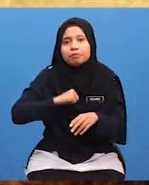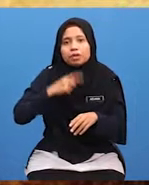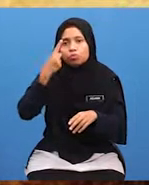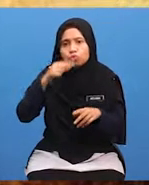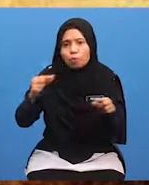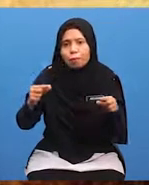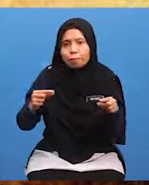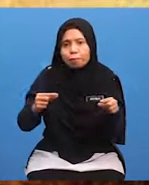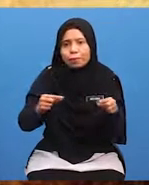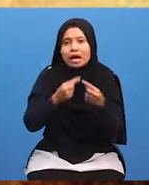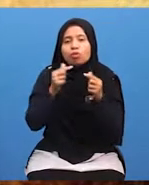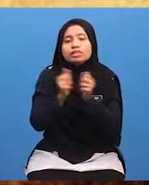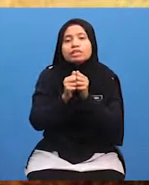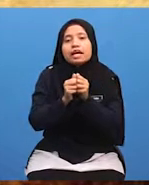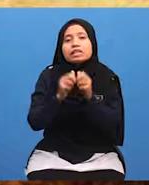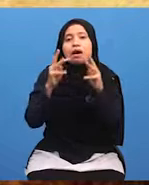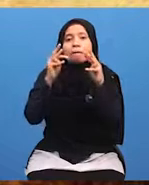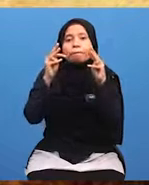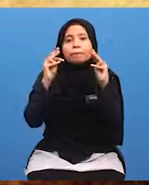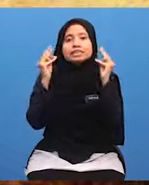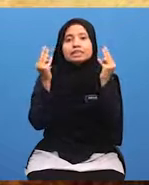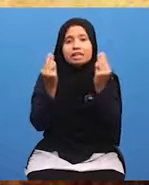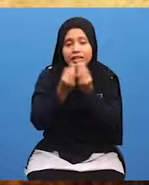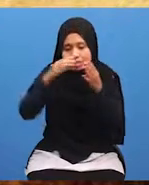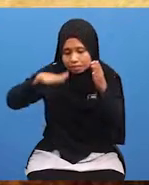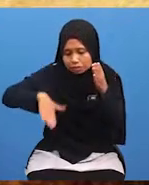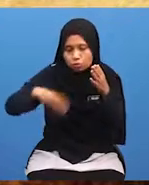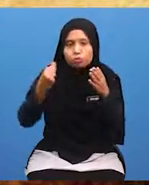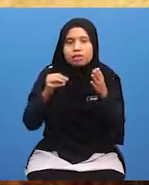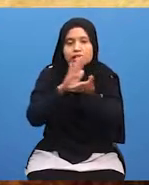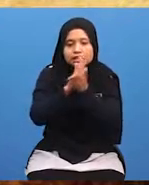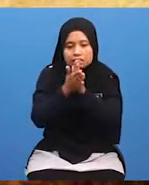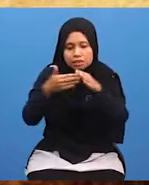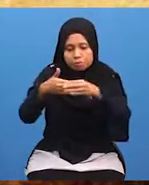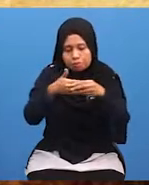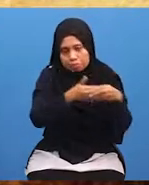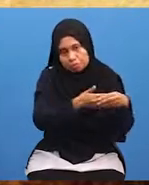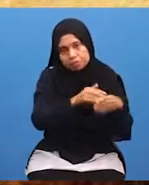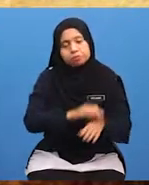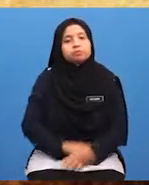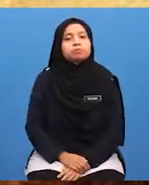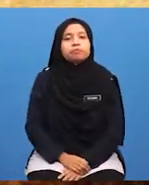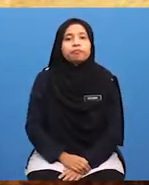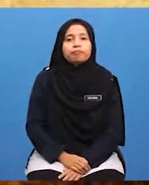bergaul dengan masyarakat, dan ini adalah sebagai pendedahan sebelum mereka menjadi pemimpin pada masa hadapan.